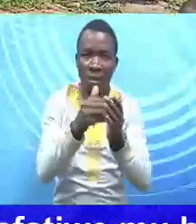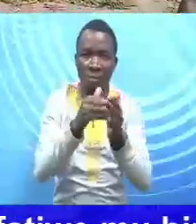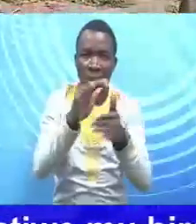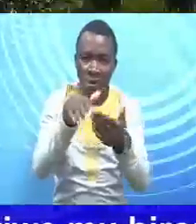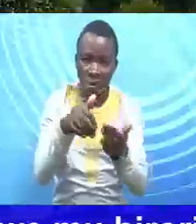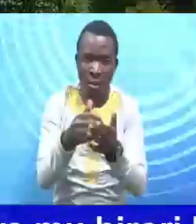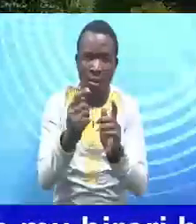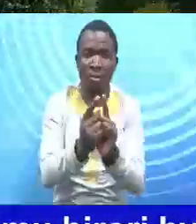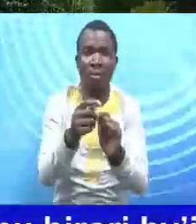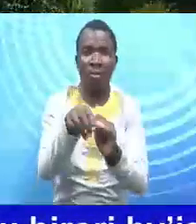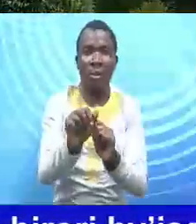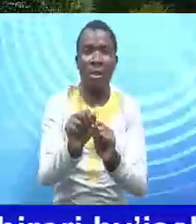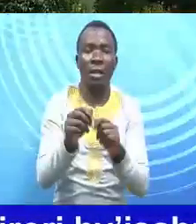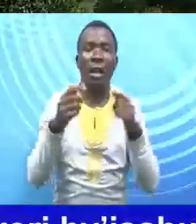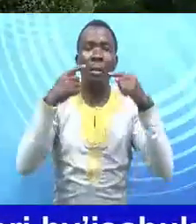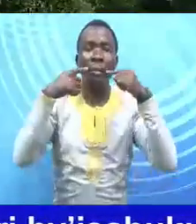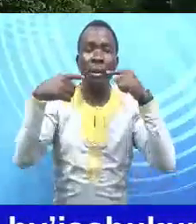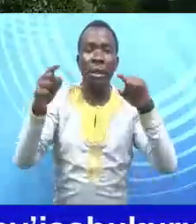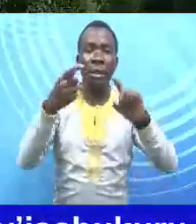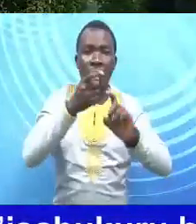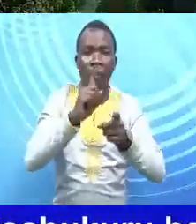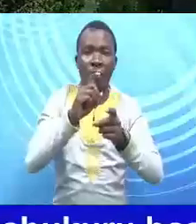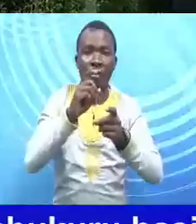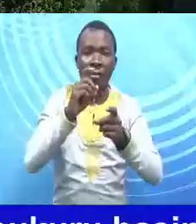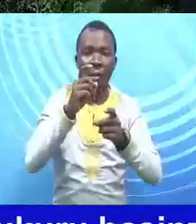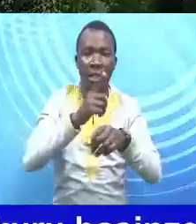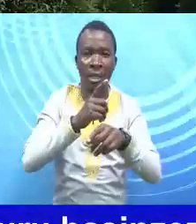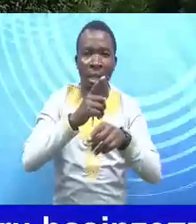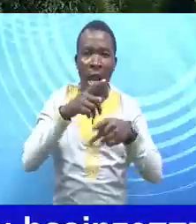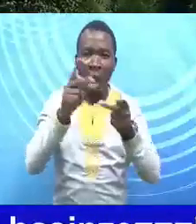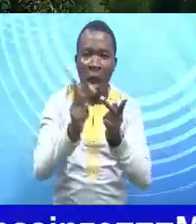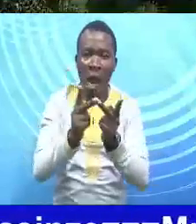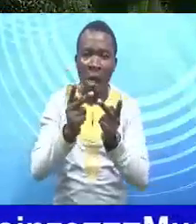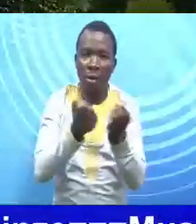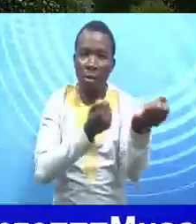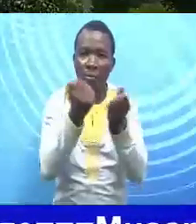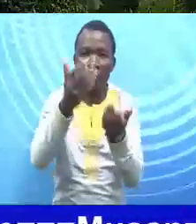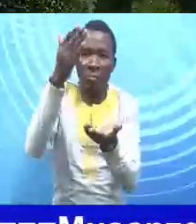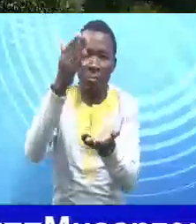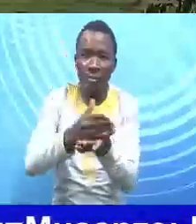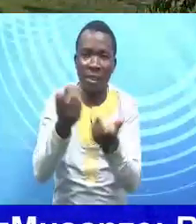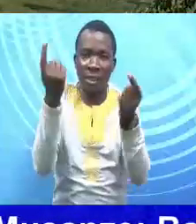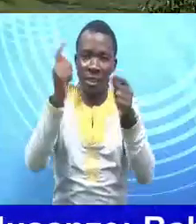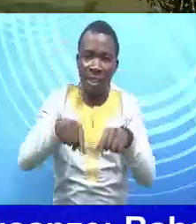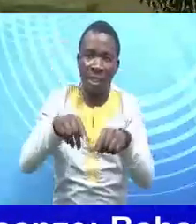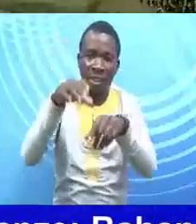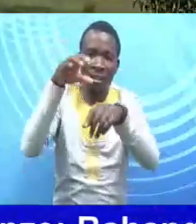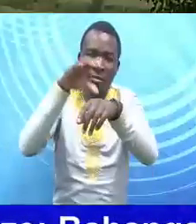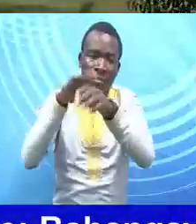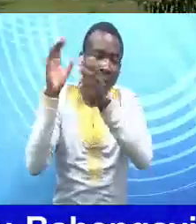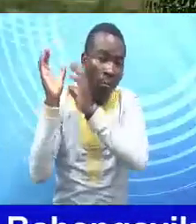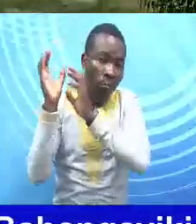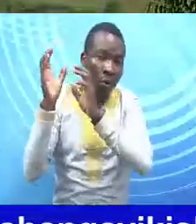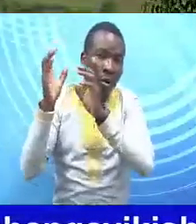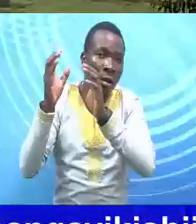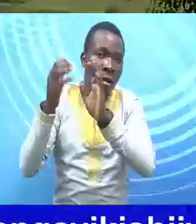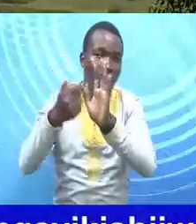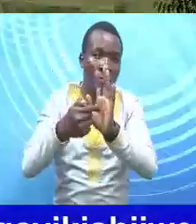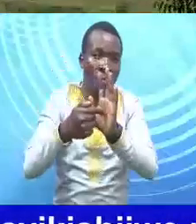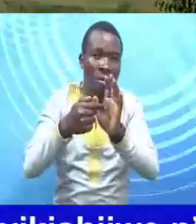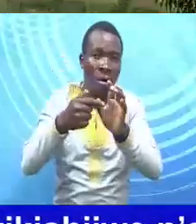duhura nazo batangaza ko kuva awi imodoka zigarukira ziba zije gutwara imizigo by'umwihariko nk'aya matafari kugera aho